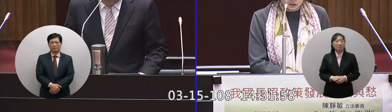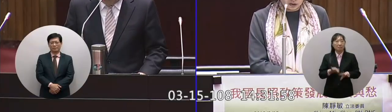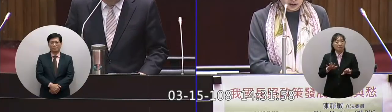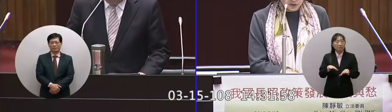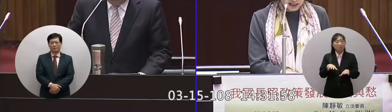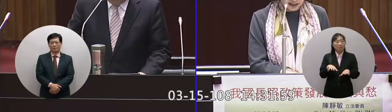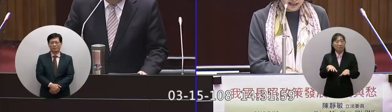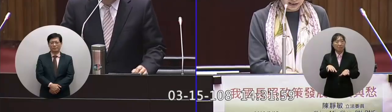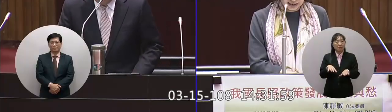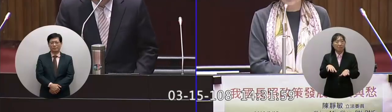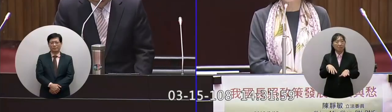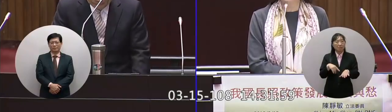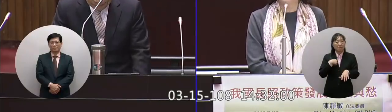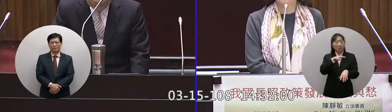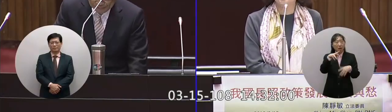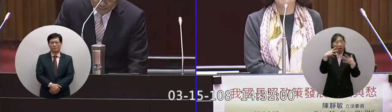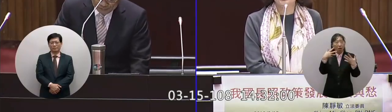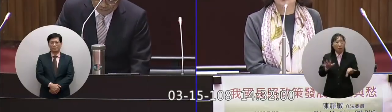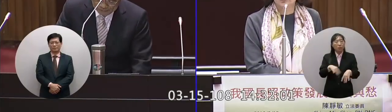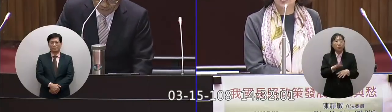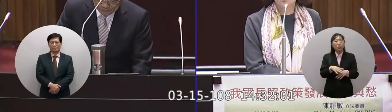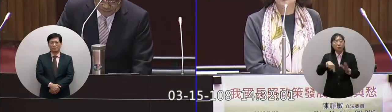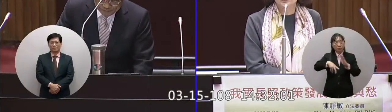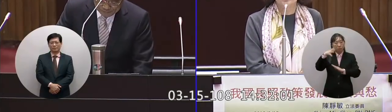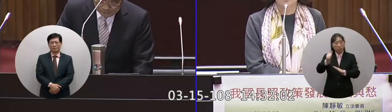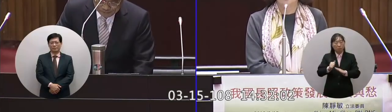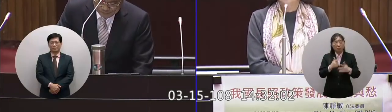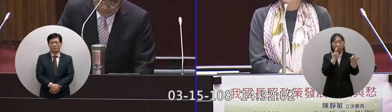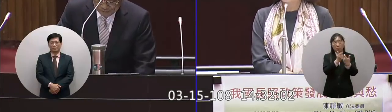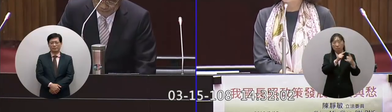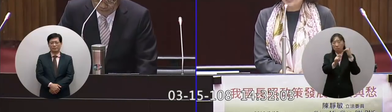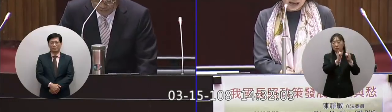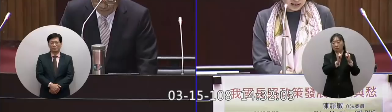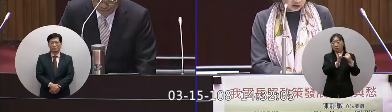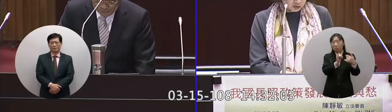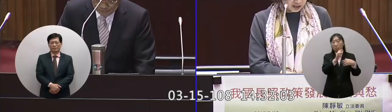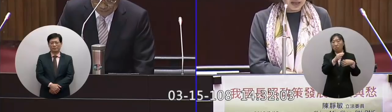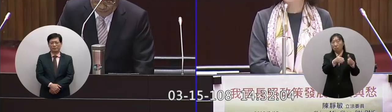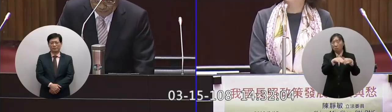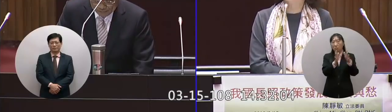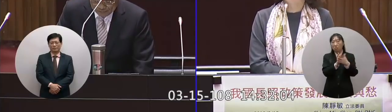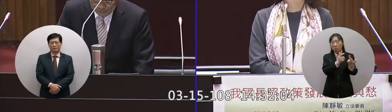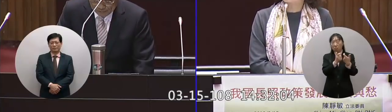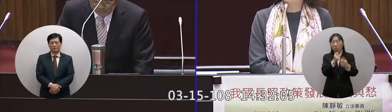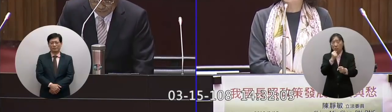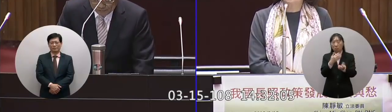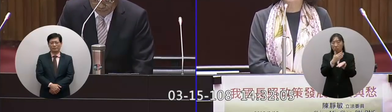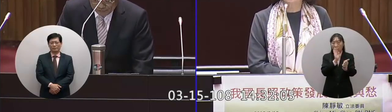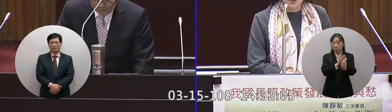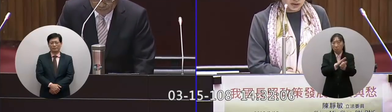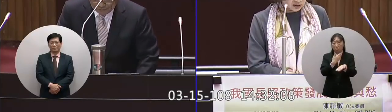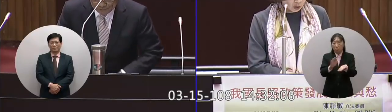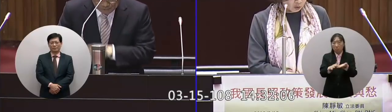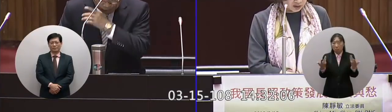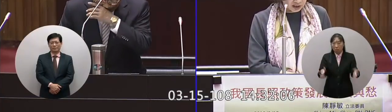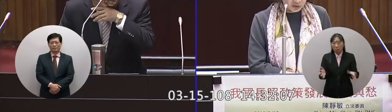到了很多院长开始接地气，解决各种的一个问题哈。不过我一开始就很认真的去帮院长